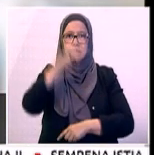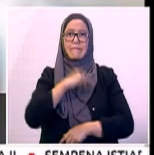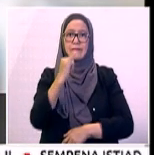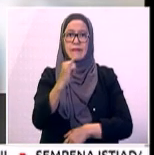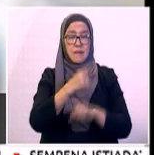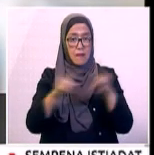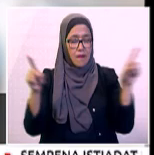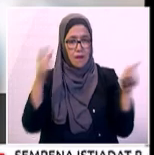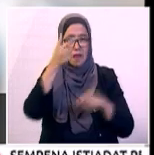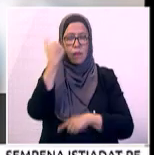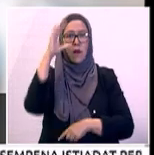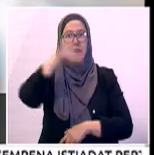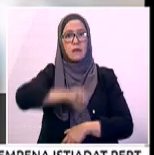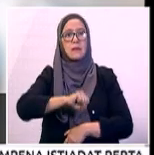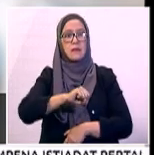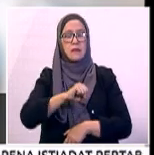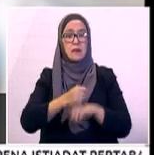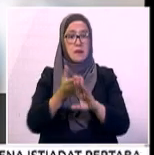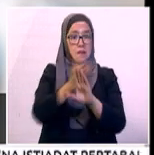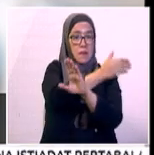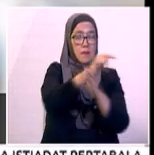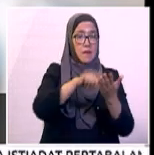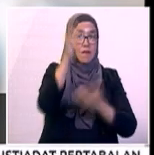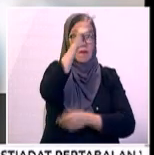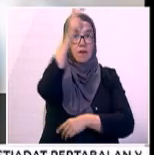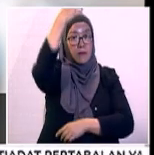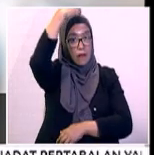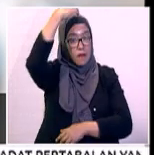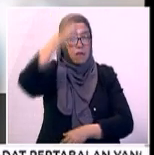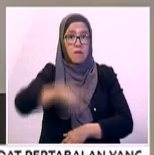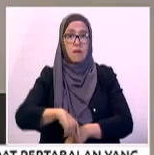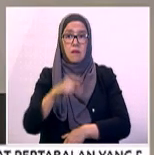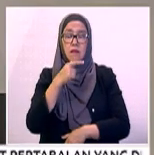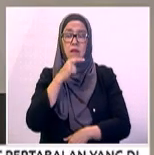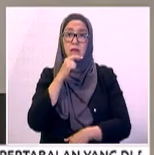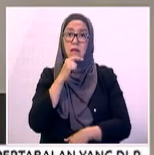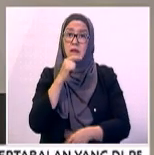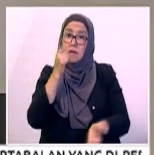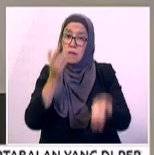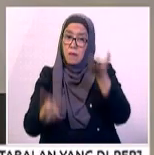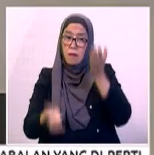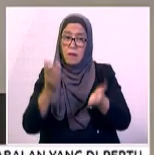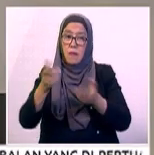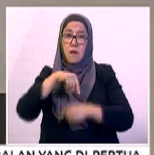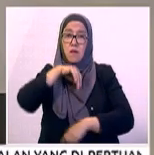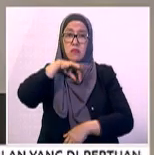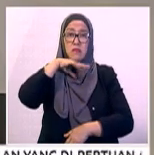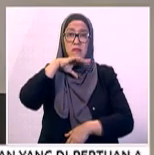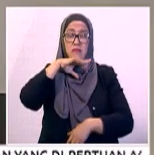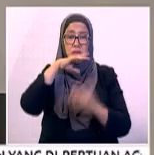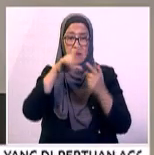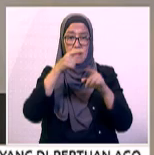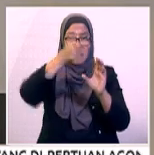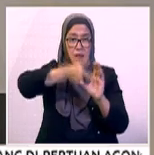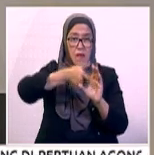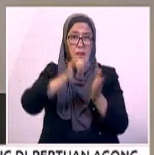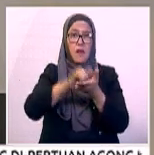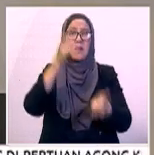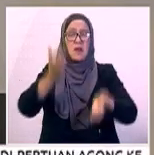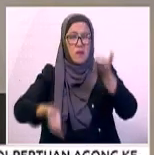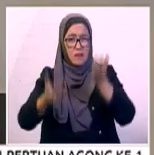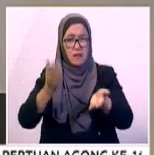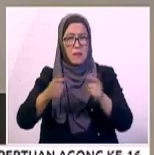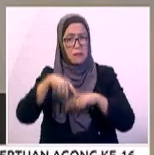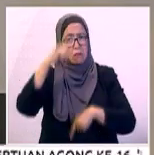kerana kecuaian. Sebelum ini, Kerajaan Selangor tidak menolak kemungkinan pencemaran minyak di Sungai Selangor akibat perbuatan sabotaj. Ia